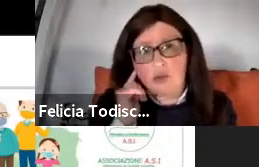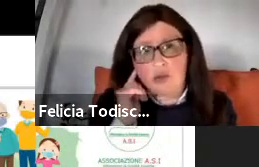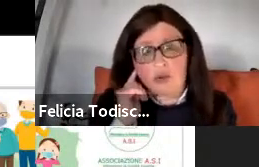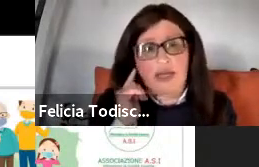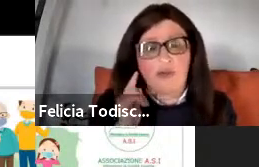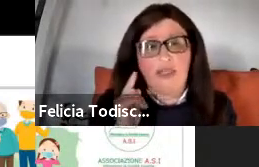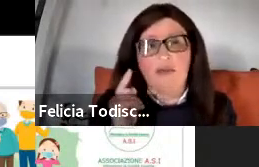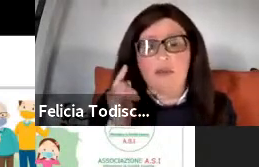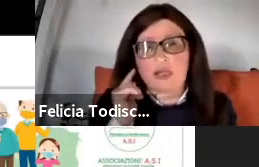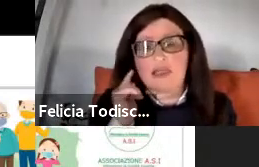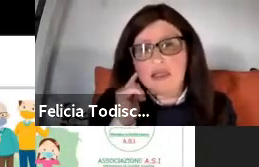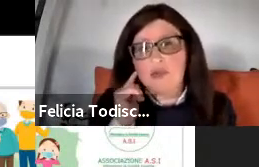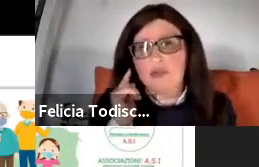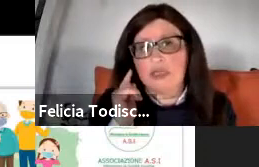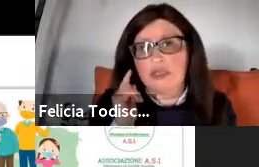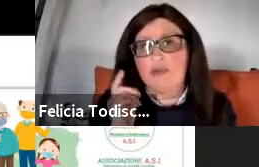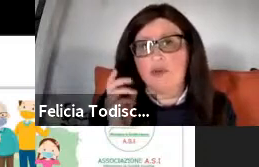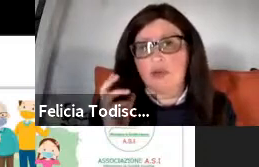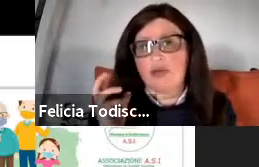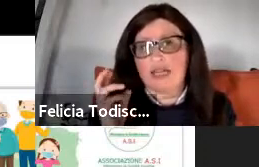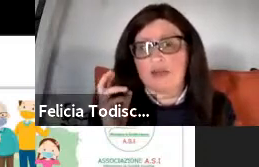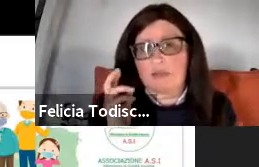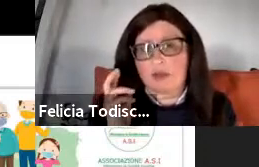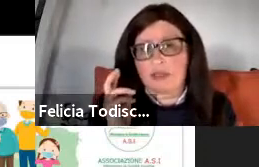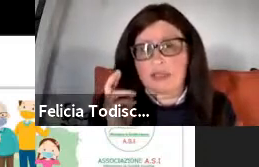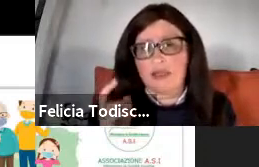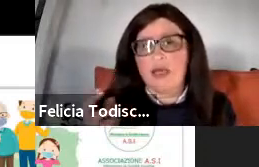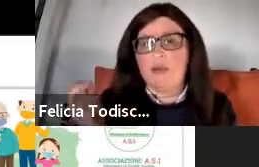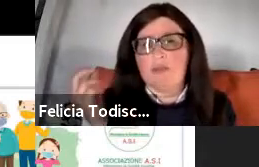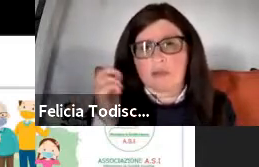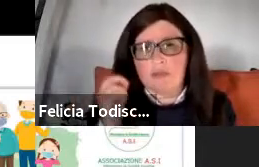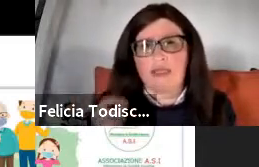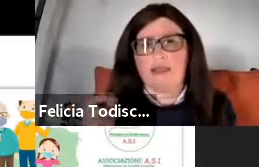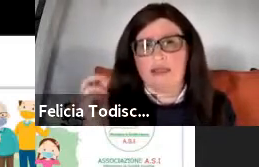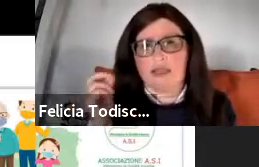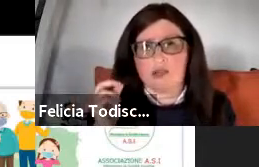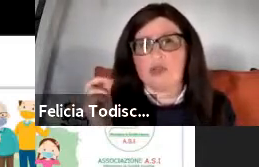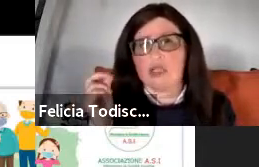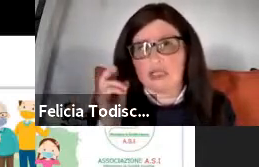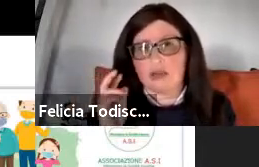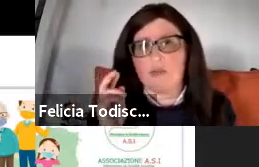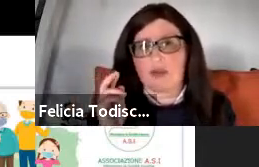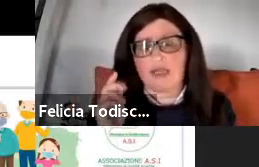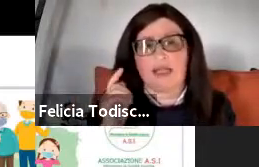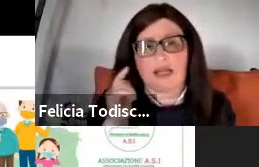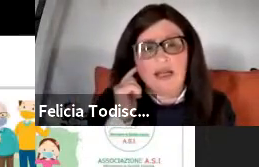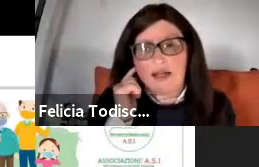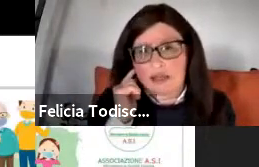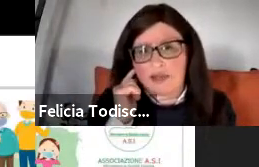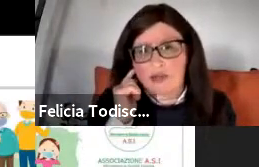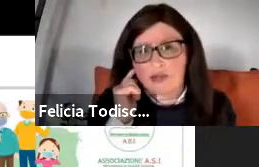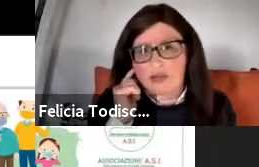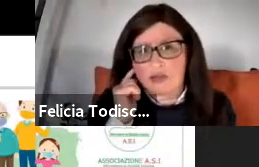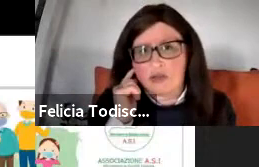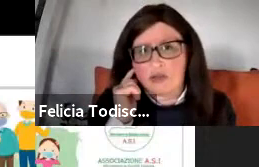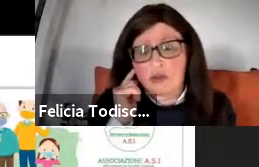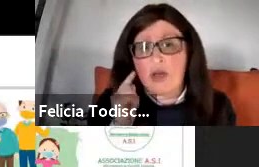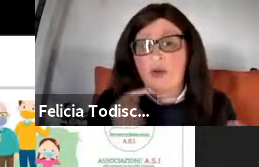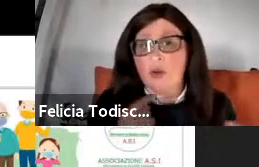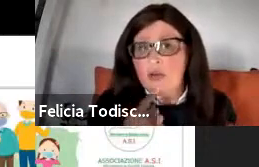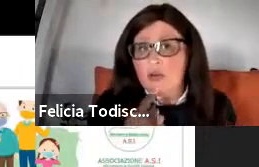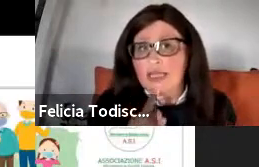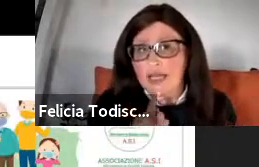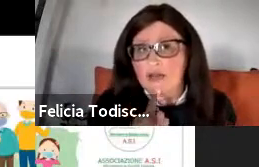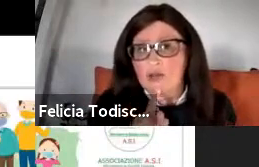che ascolto e quindi il mio residuo uditivo, quello che la mia protesi mi permette di raggiungere, di comprendere attraverso